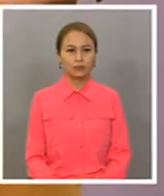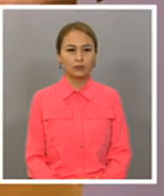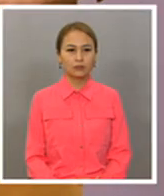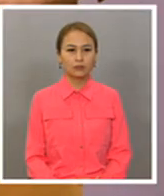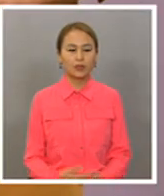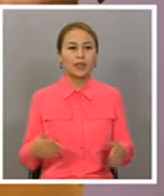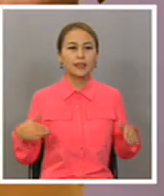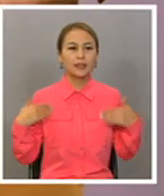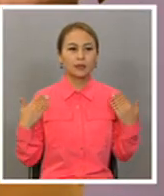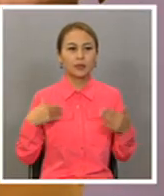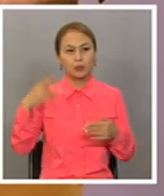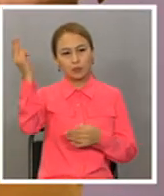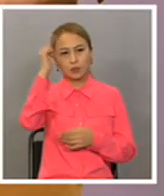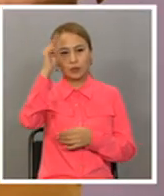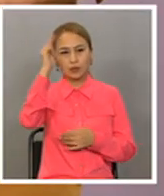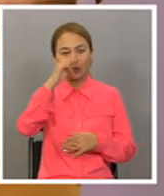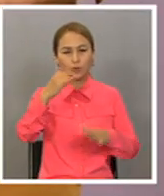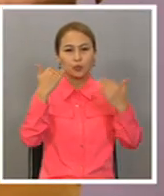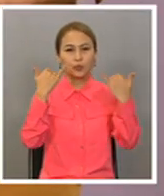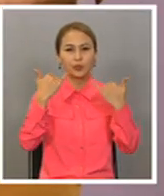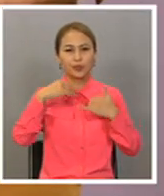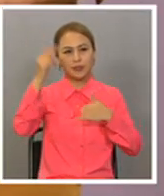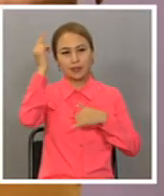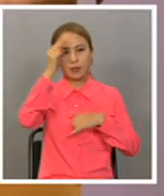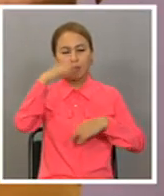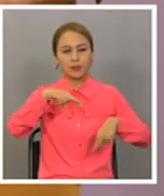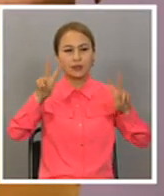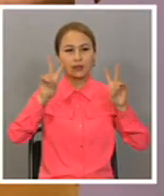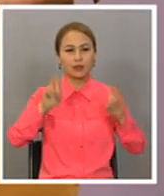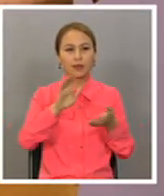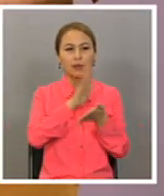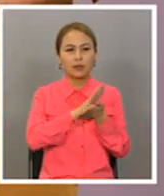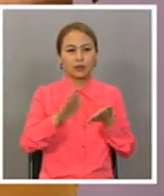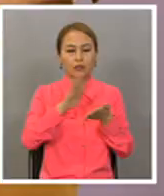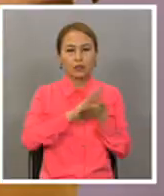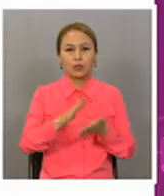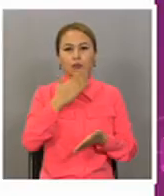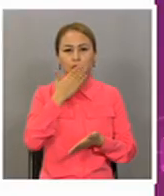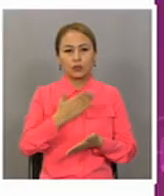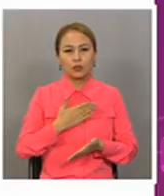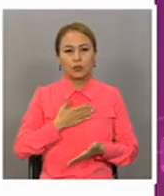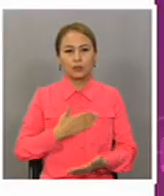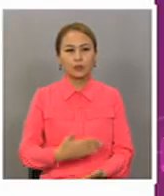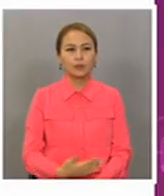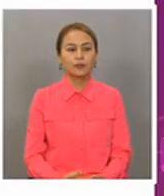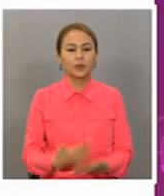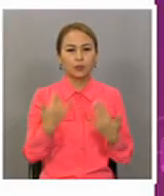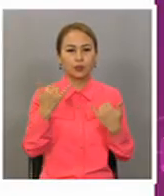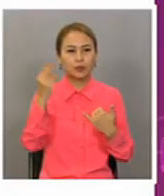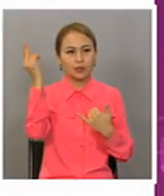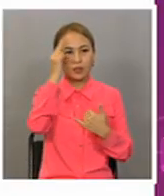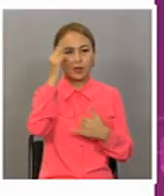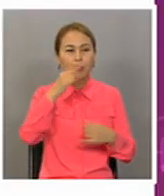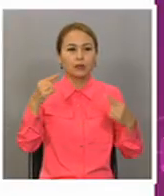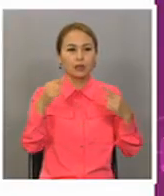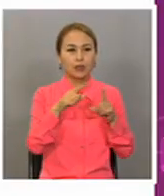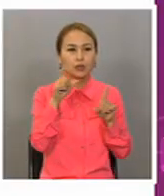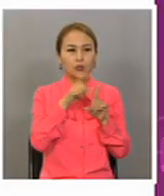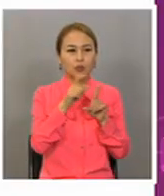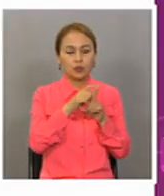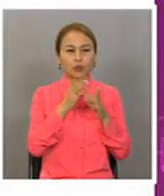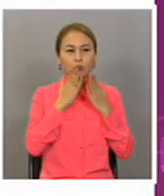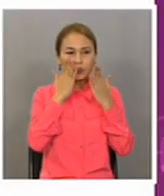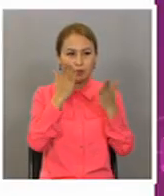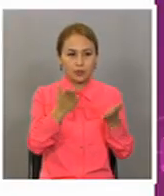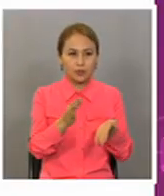Сәлеметсіңдер ме оқушылар? Бүгінгі сабағымыздың тақырыбы тазалықты сүйемін. Бүгінгі сабақта нақыл